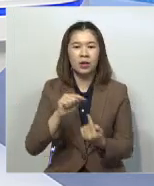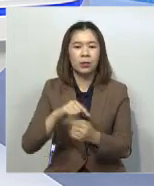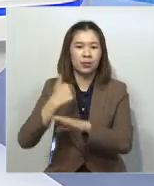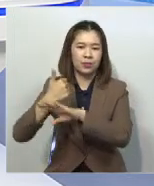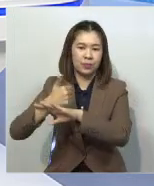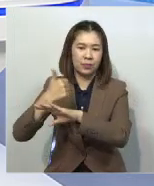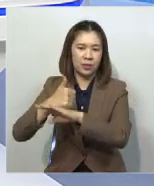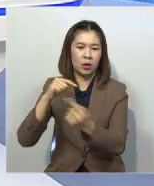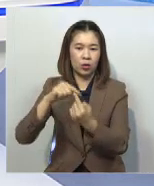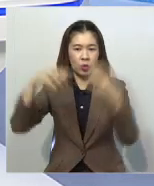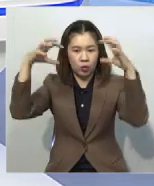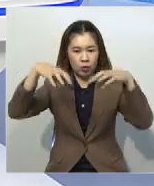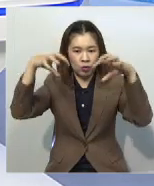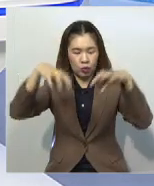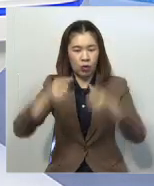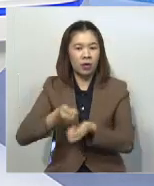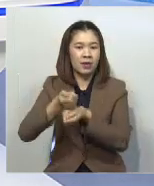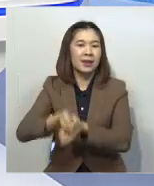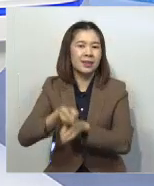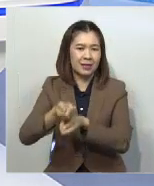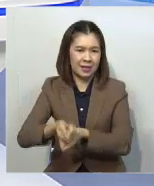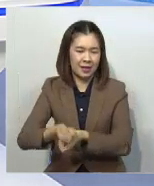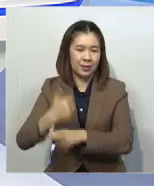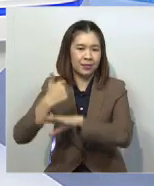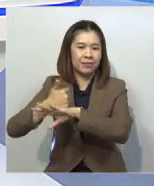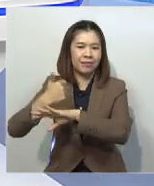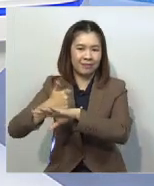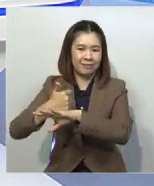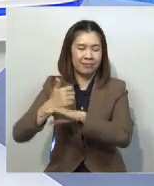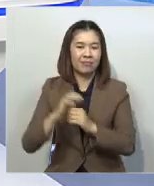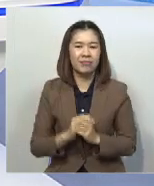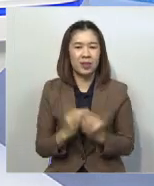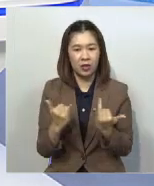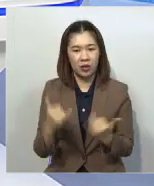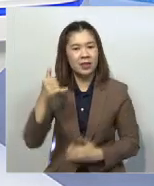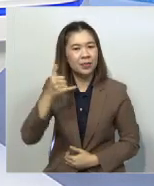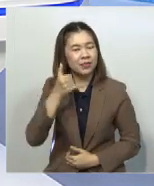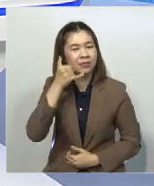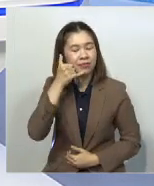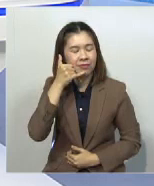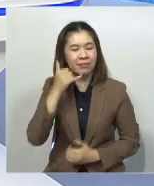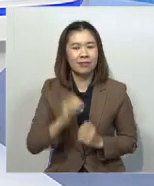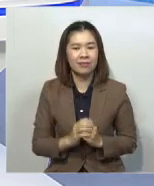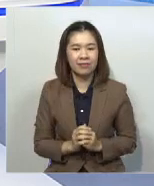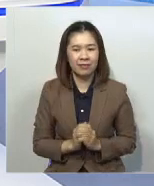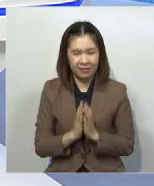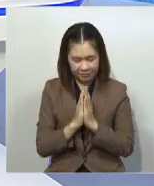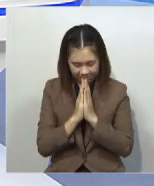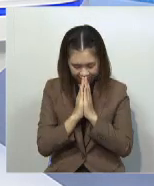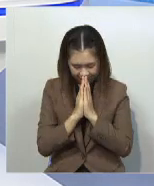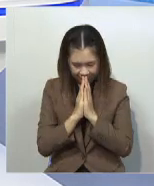ากอธิบดีกรมฝนหลวงและการบินเกษตรท่านอธิบดีสุรศรีกิติมณฑลนะคะตอนนี้อยู่ในสายกับเราแล้วนะคะส